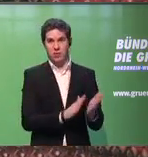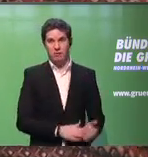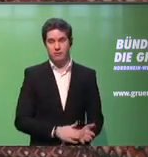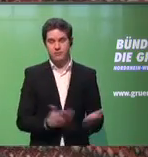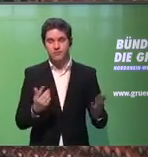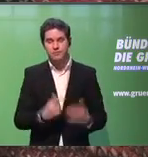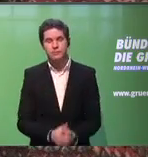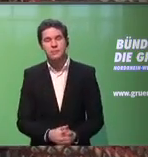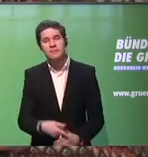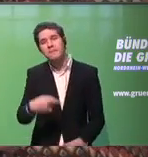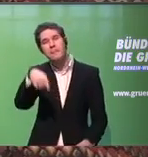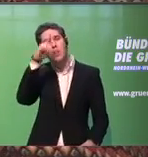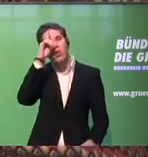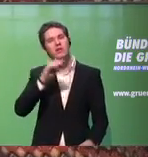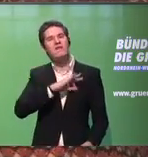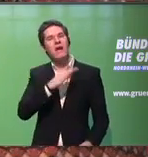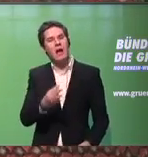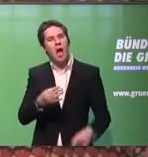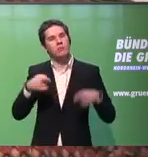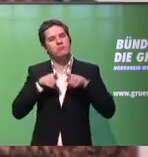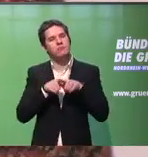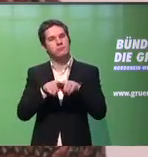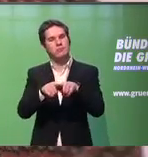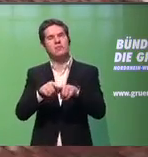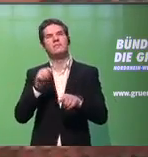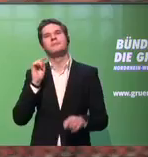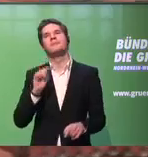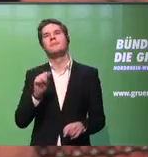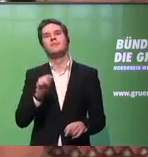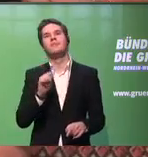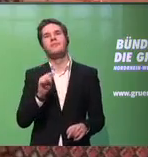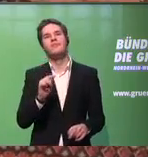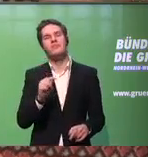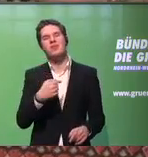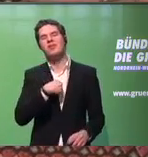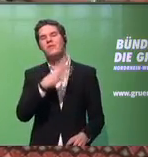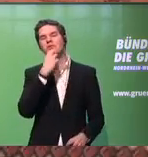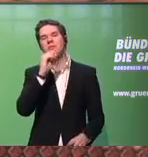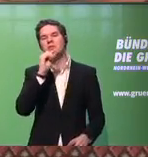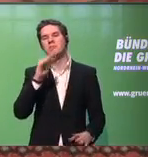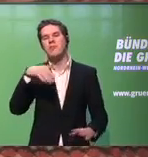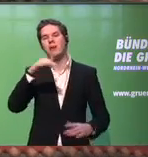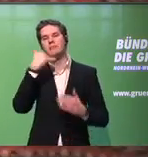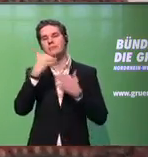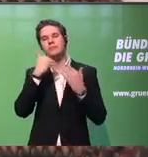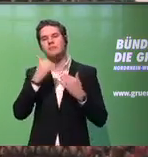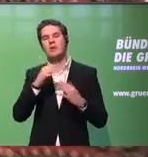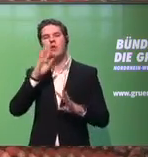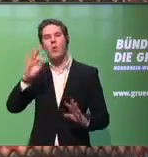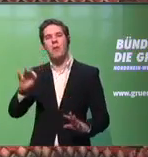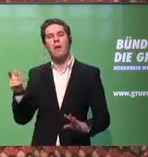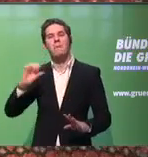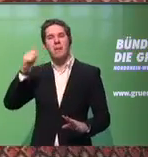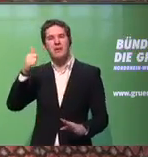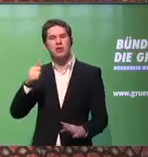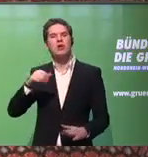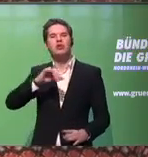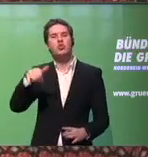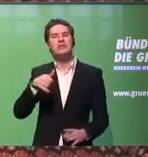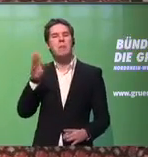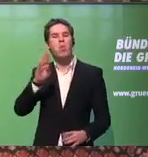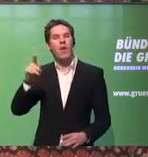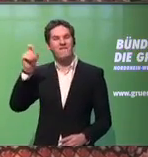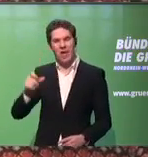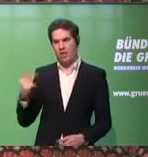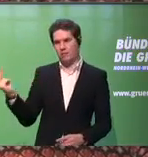Tandem würde ich an dieser Stelle gerne noch ein bisschen auch in Bezug auf die Primaries anmerken. José Bové und ich kennen